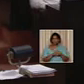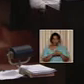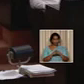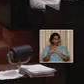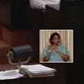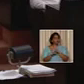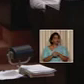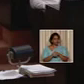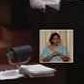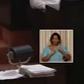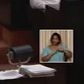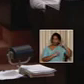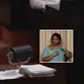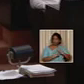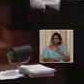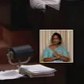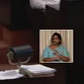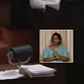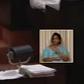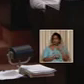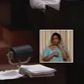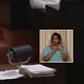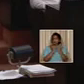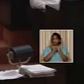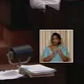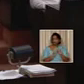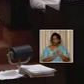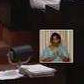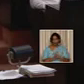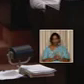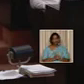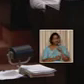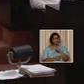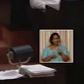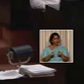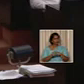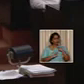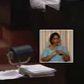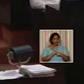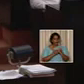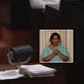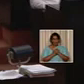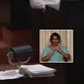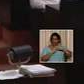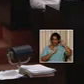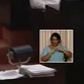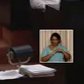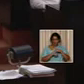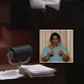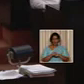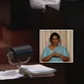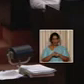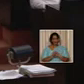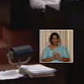යුතු විශ්වවිද්‍යාල ආචාර්යවරුන් සංඛ්‍යාව කොපමණද? ඒ අනුව මෙරට සියලුම විශ්වවිද්‍යාල